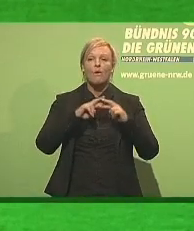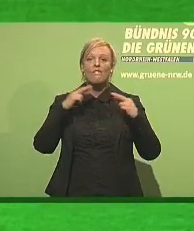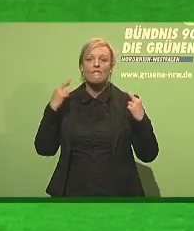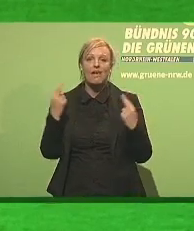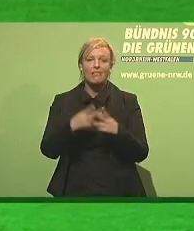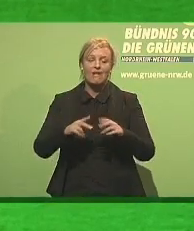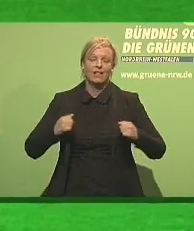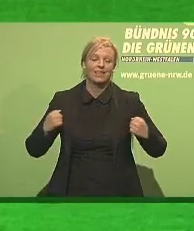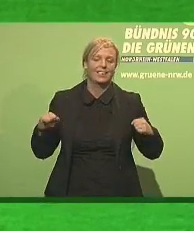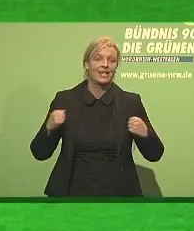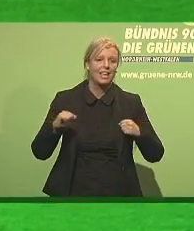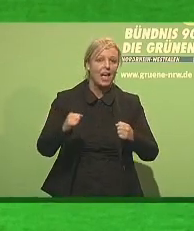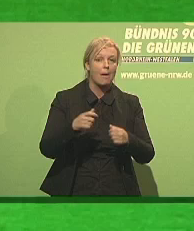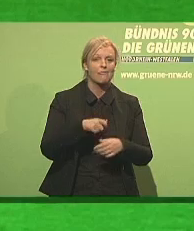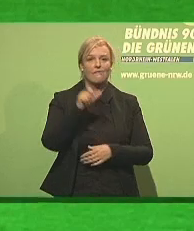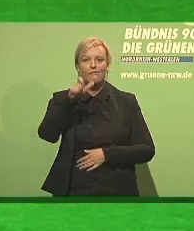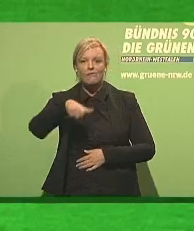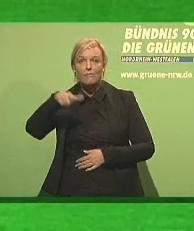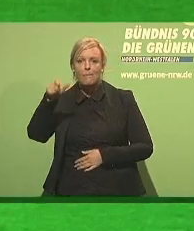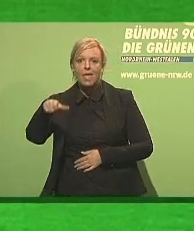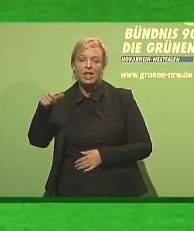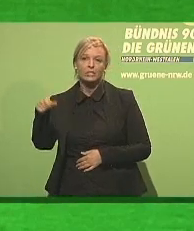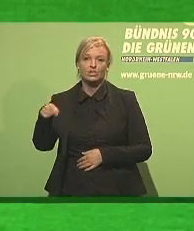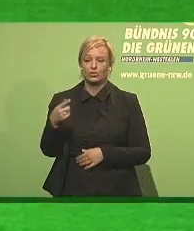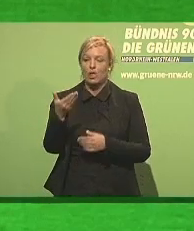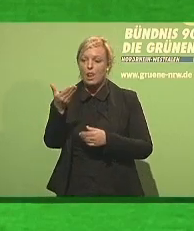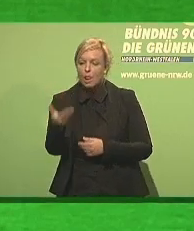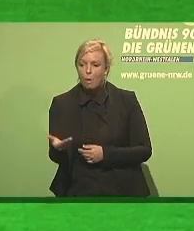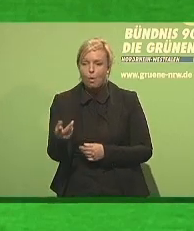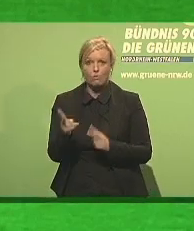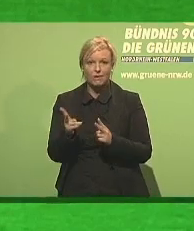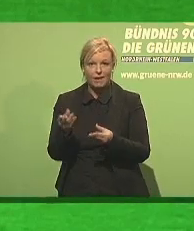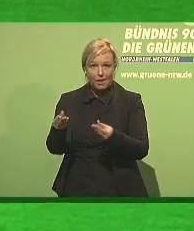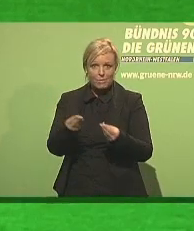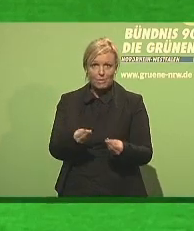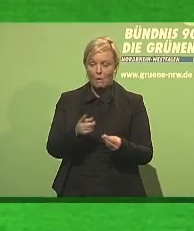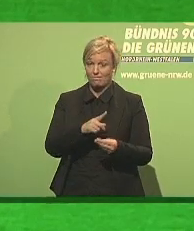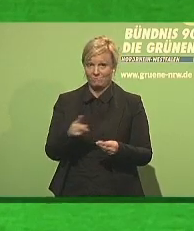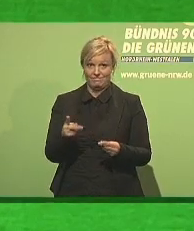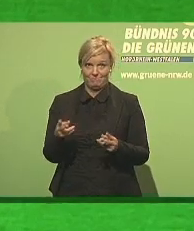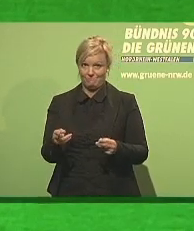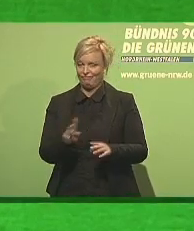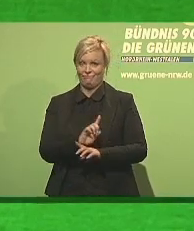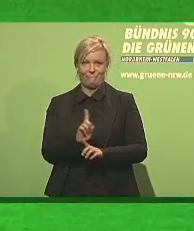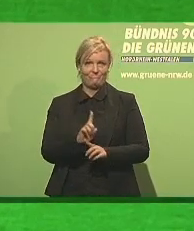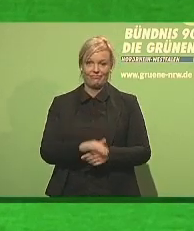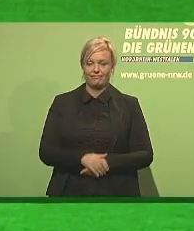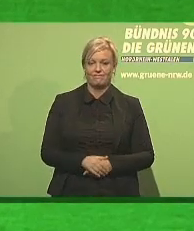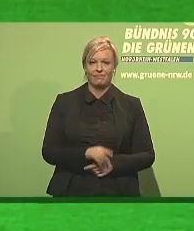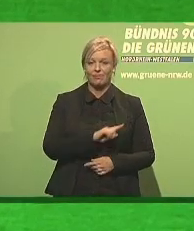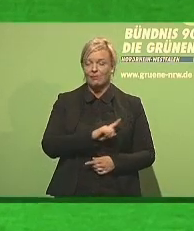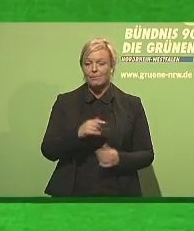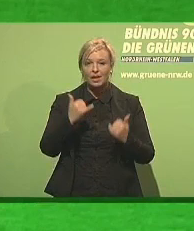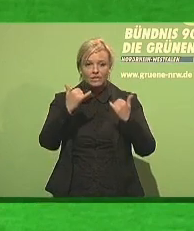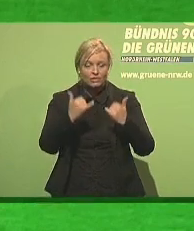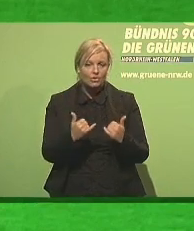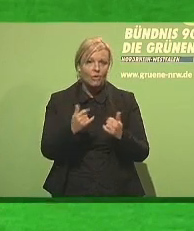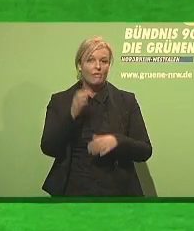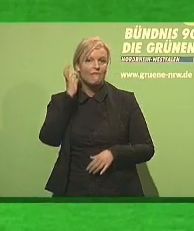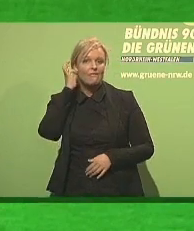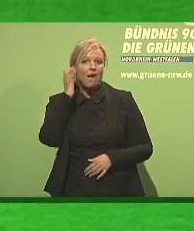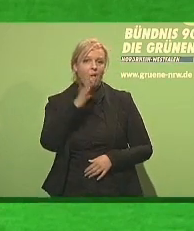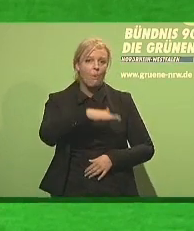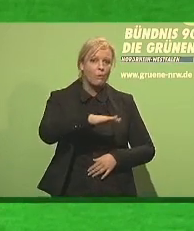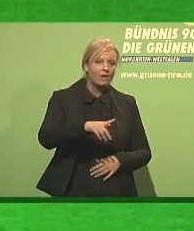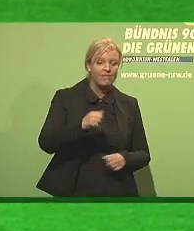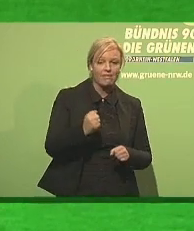Kampf für menschenwürdige Löhne ist noch längst nicht beendet. Bis heute schuften sich Frauen und Kinder in